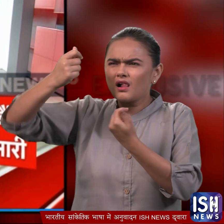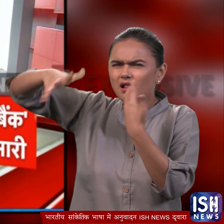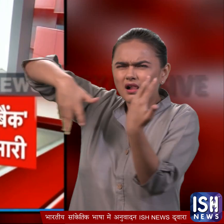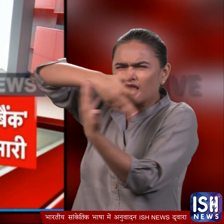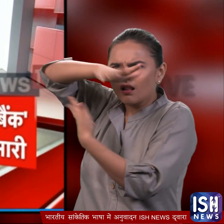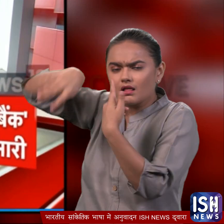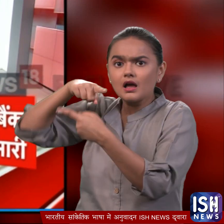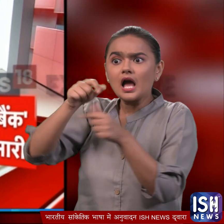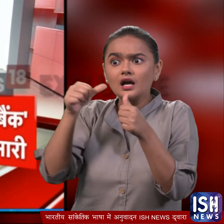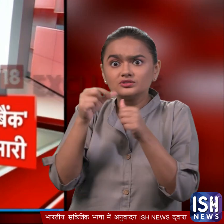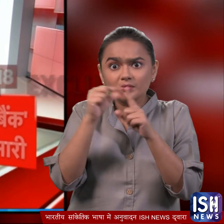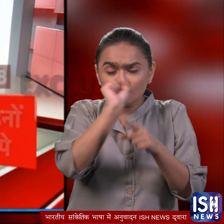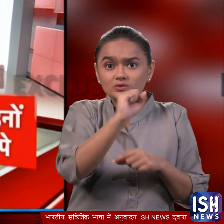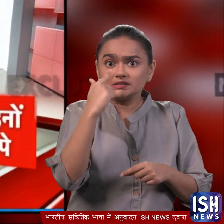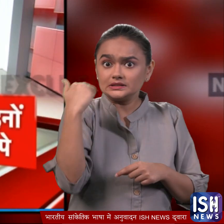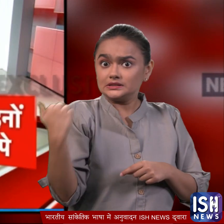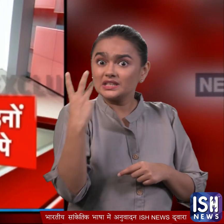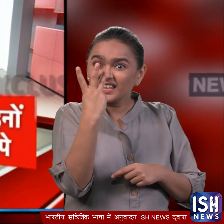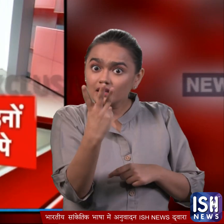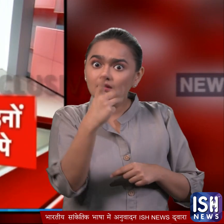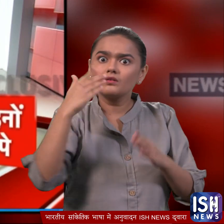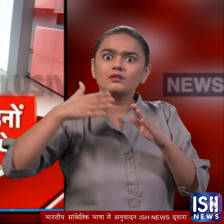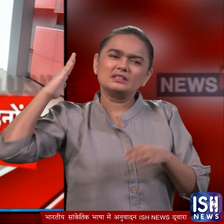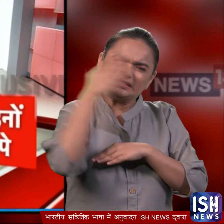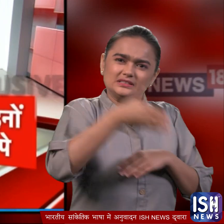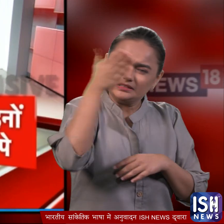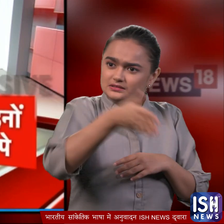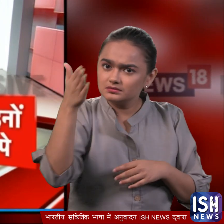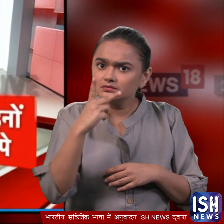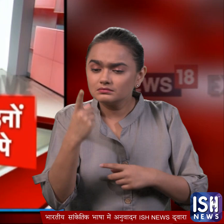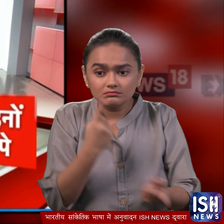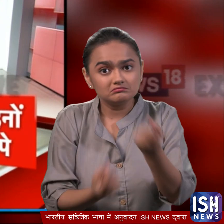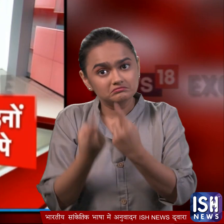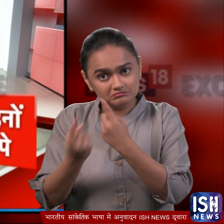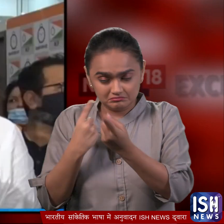घोटाला मामले में की गई, जिसमें अजीत पवार की 3 बहनों के ठिकानों पर छापे मारे गए।